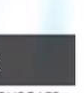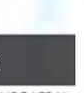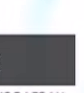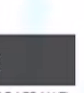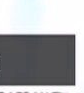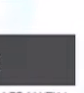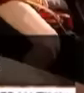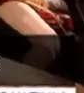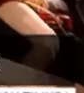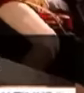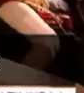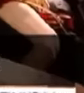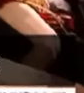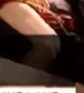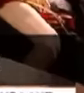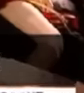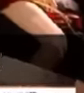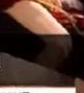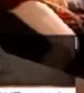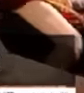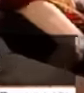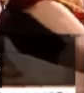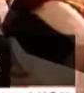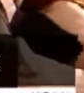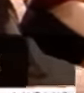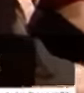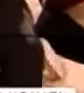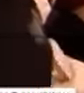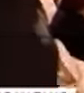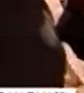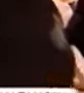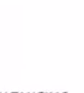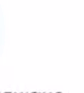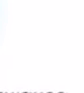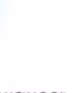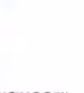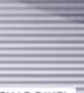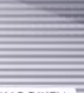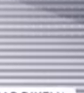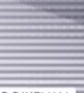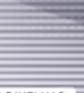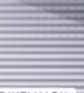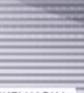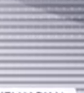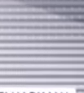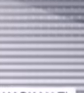Luka Modric dinobat pemenang anugerah Ballon d'Or 2018.